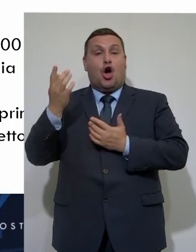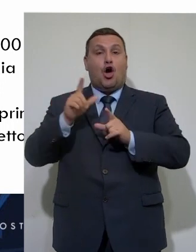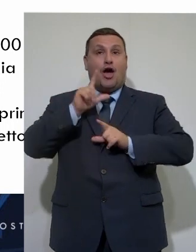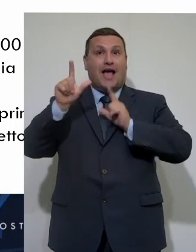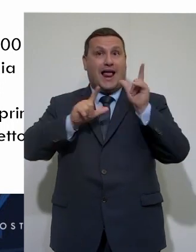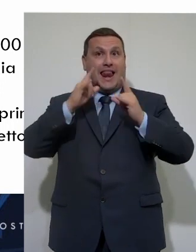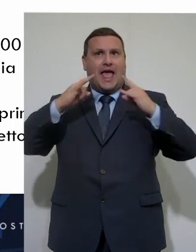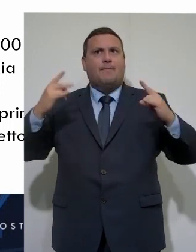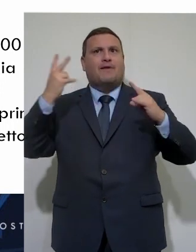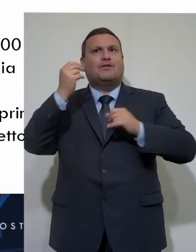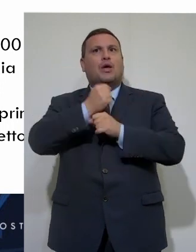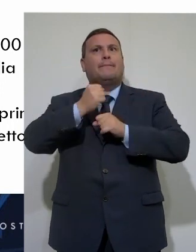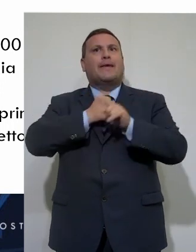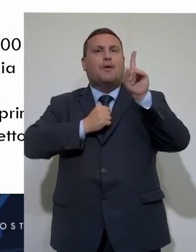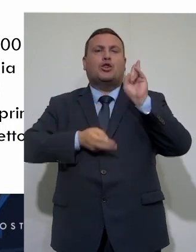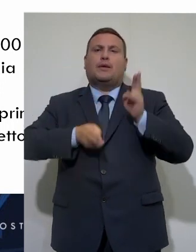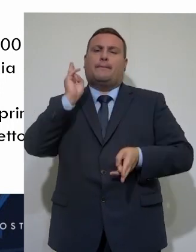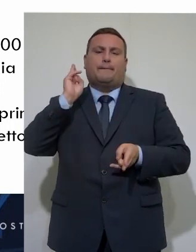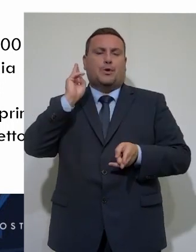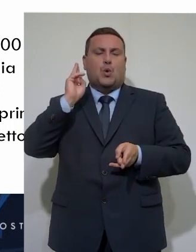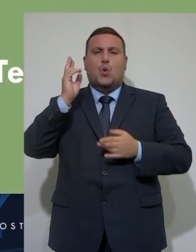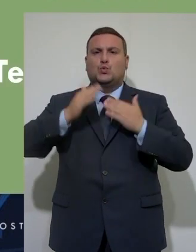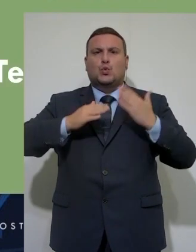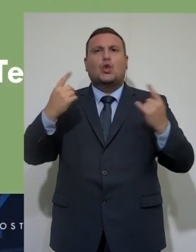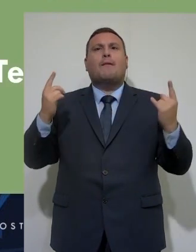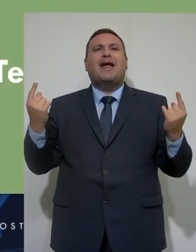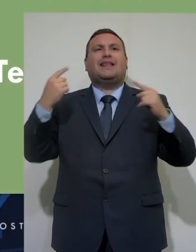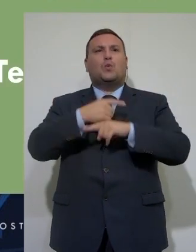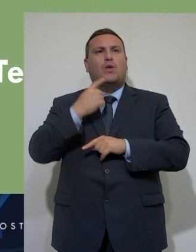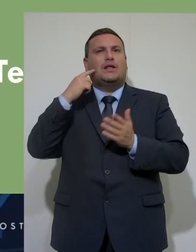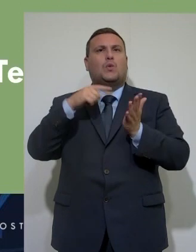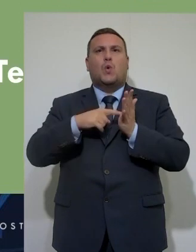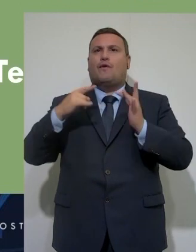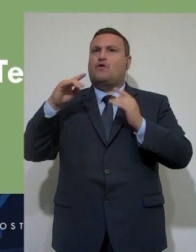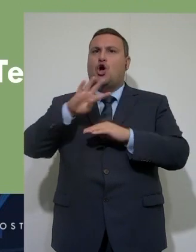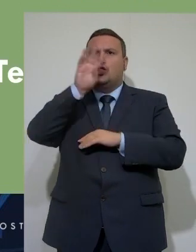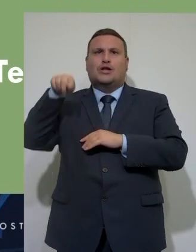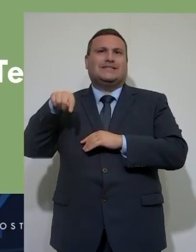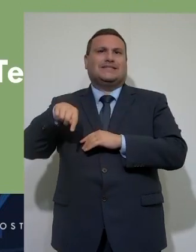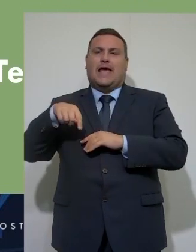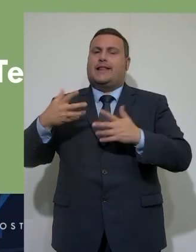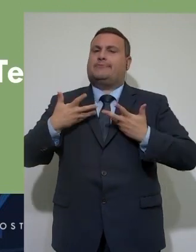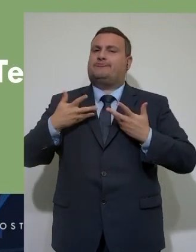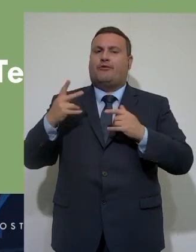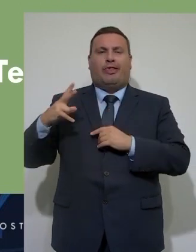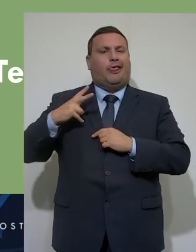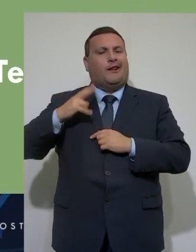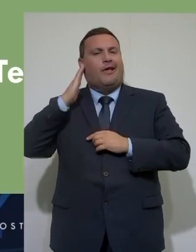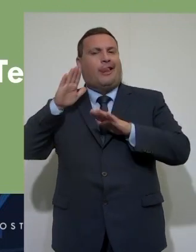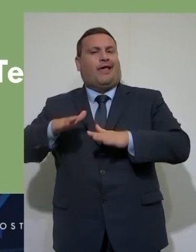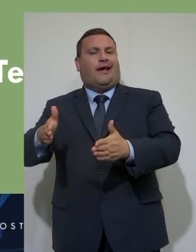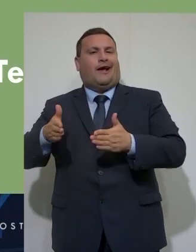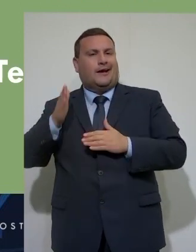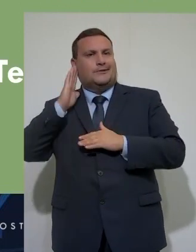Piemonte la regione che ha più strutture, ma in termini di posti letto di nuovo torna la Toscana. Sono forme, come dire, soluzioni di ricettività anche